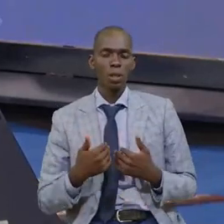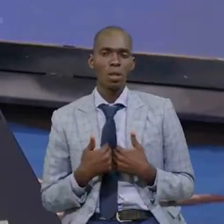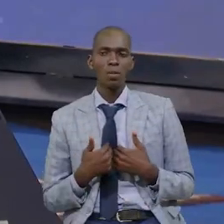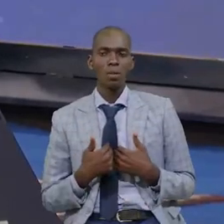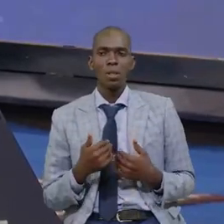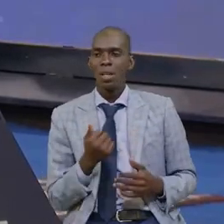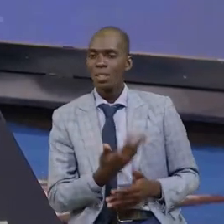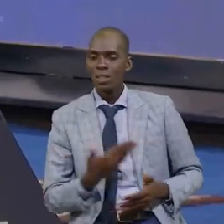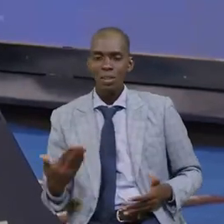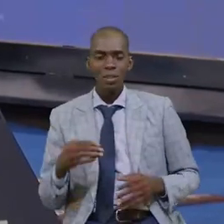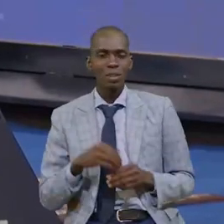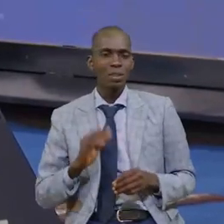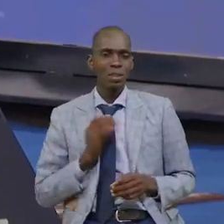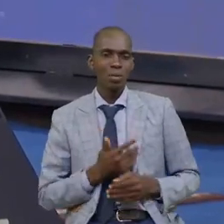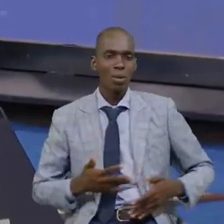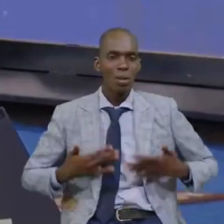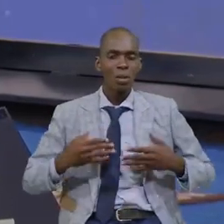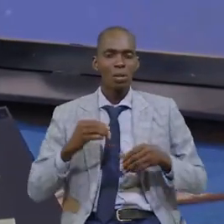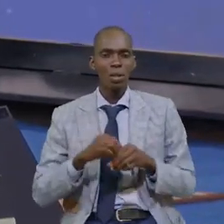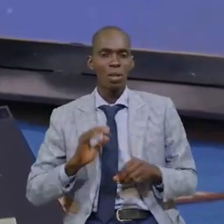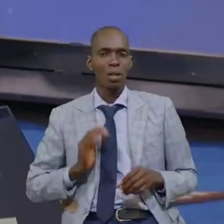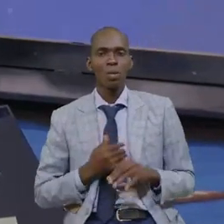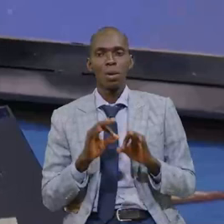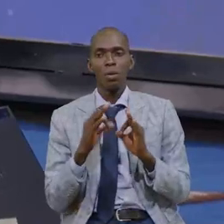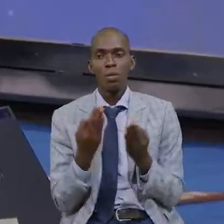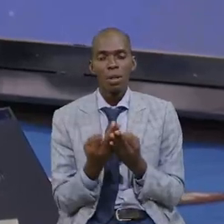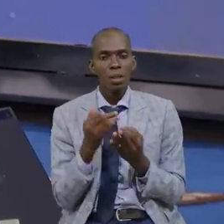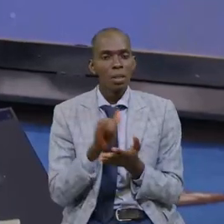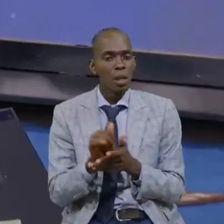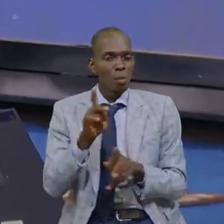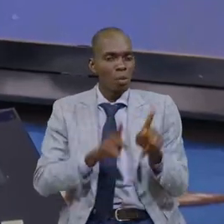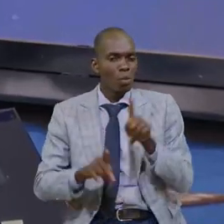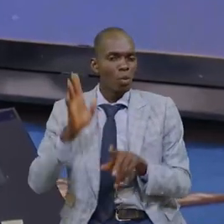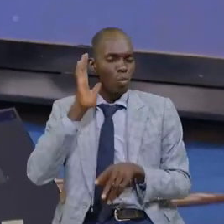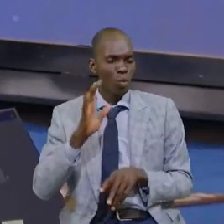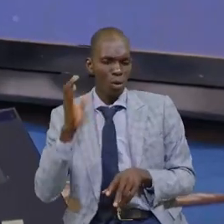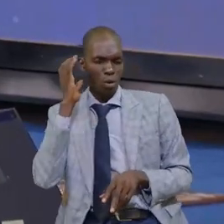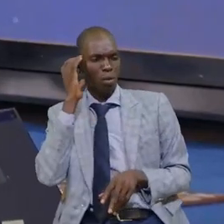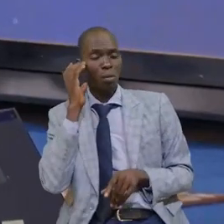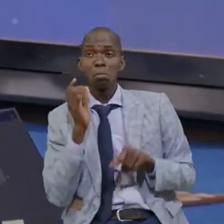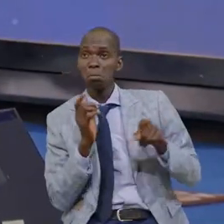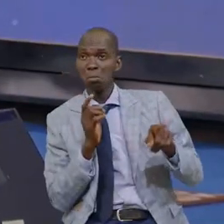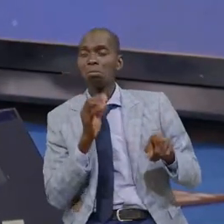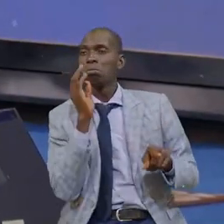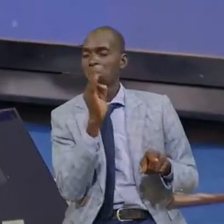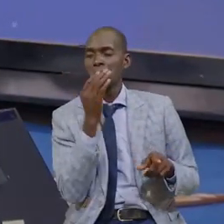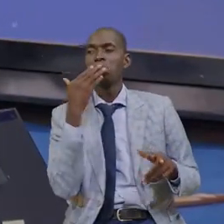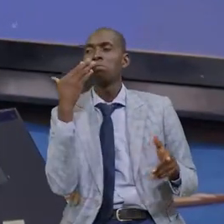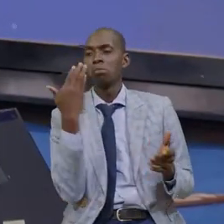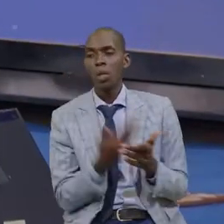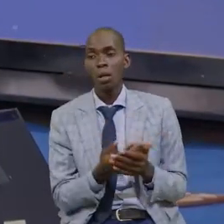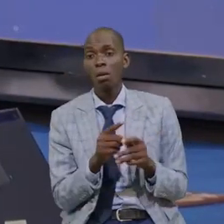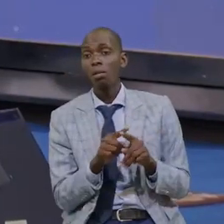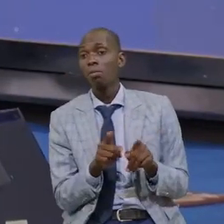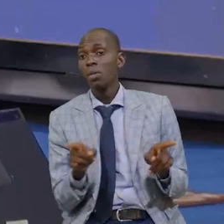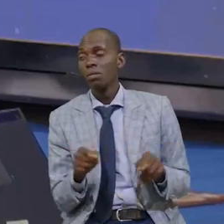des choses dans nos vies, des choses dans nos familles. Il y a des gens... Ah, les gens vont entendre. Ah, il prêche bien,